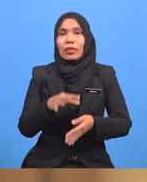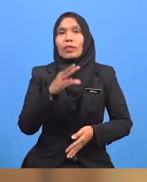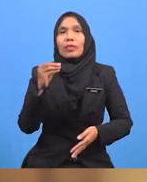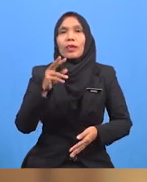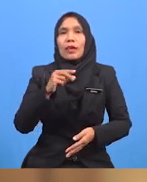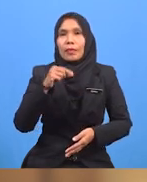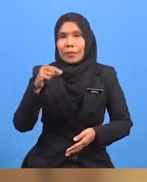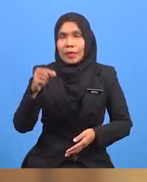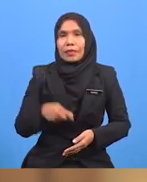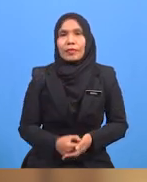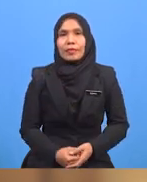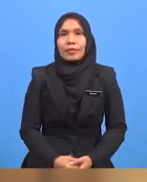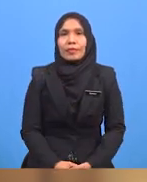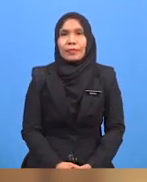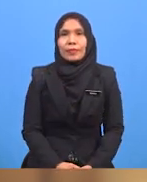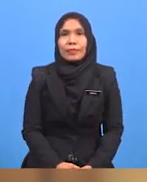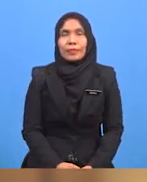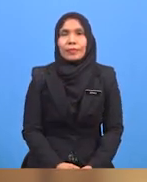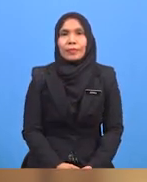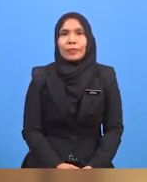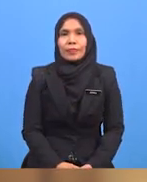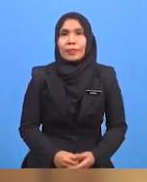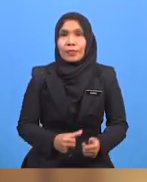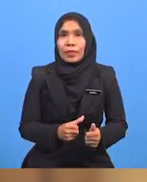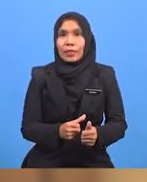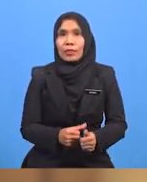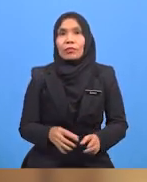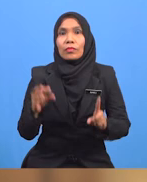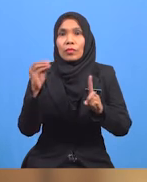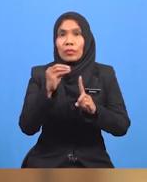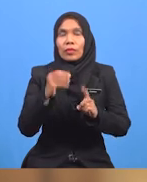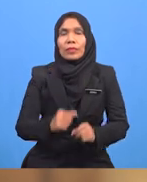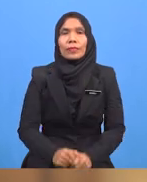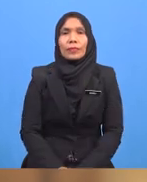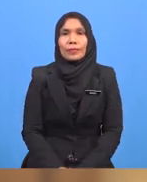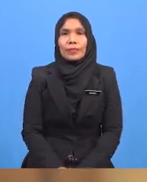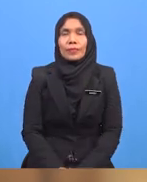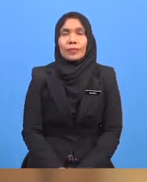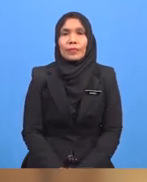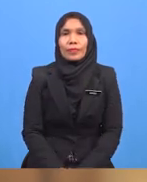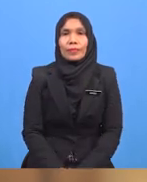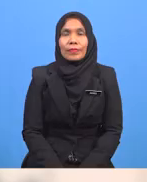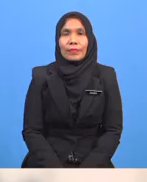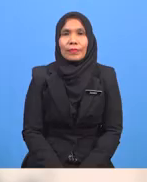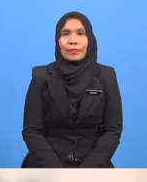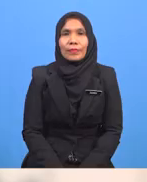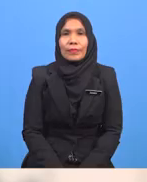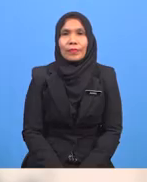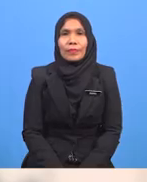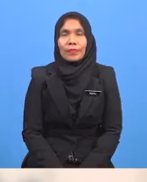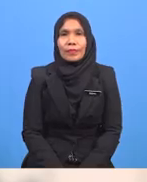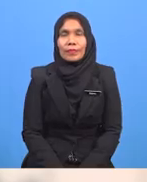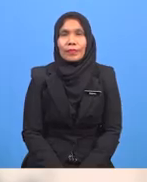pembelajaran kita pada hari ini berikut adalah objektif pembelajaran kita pada hari ini